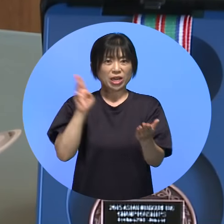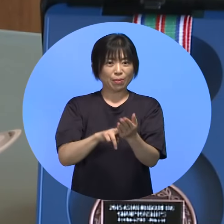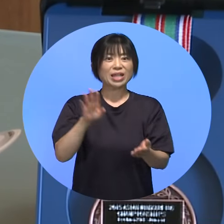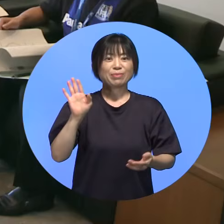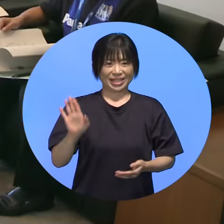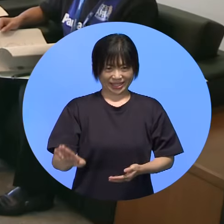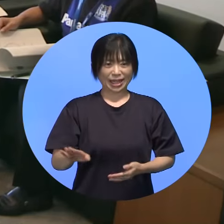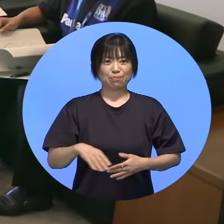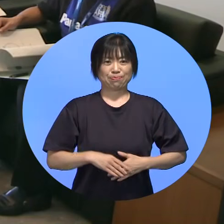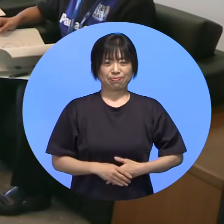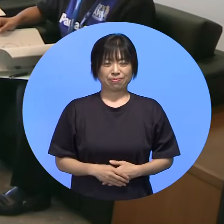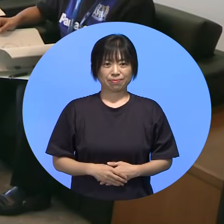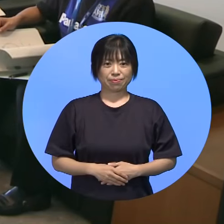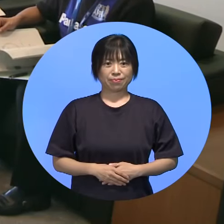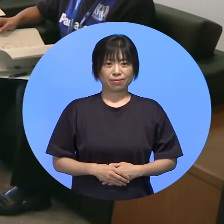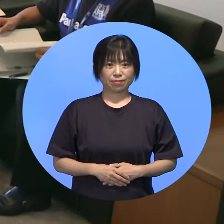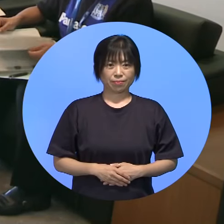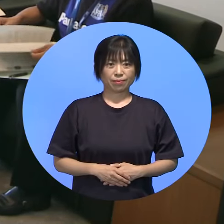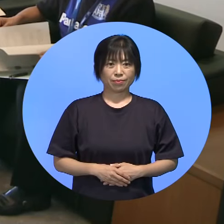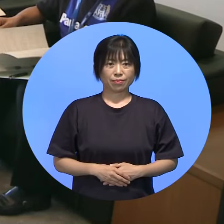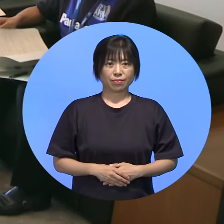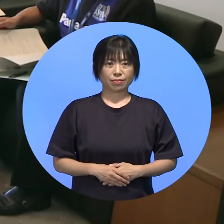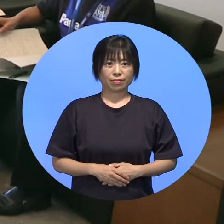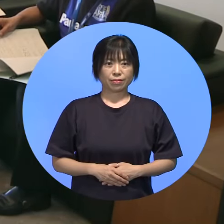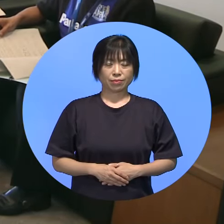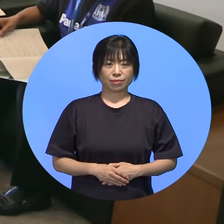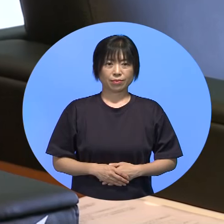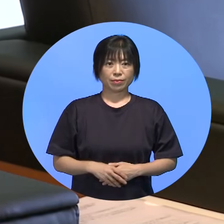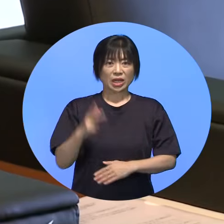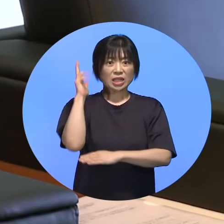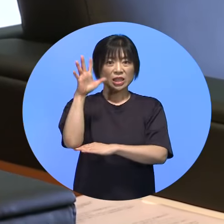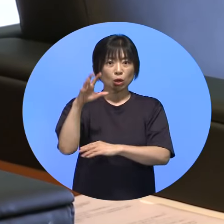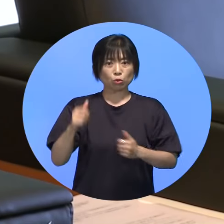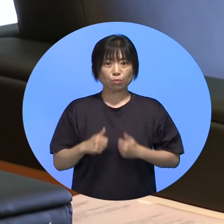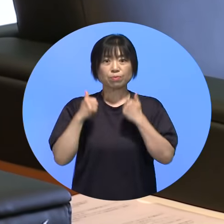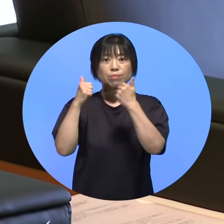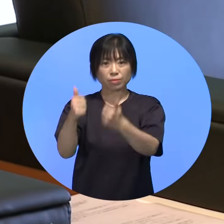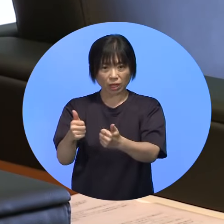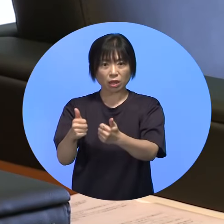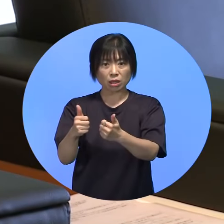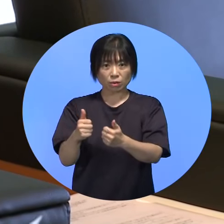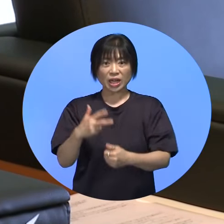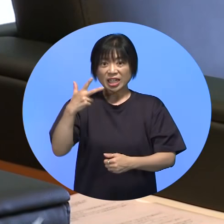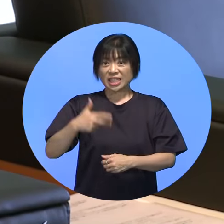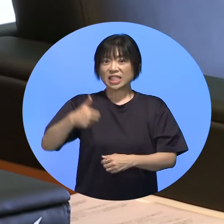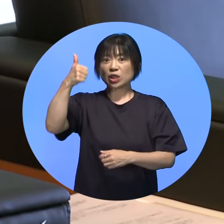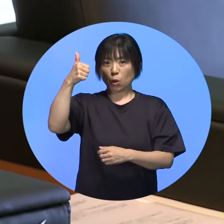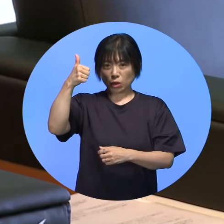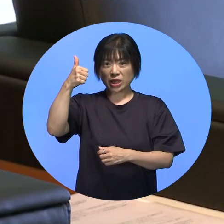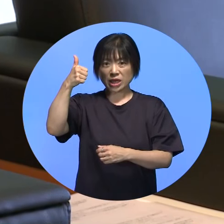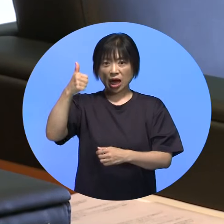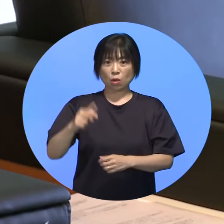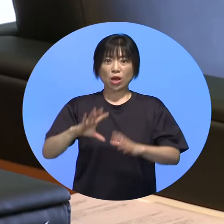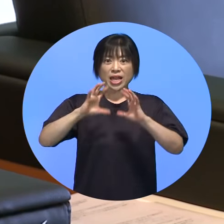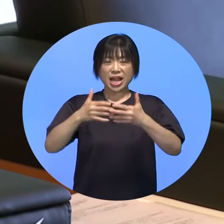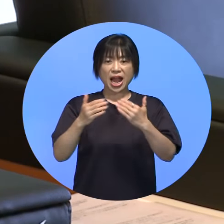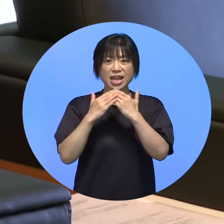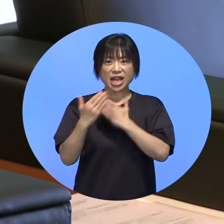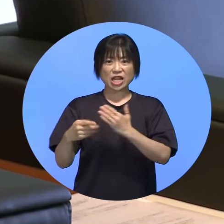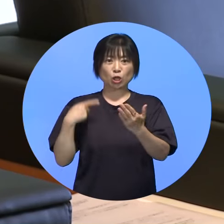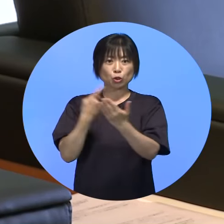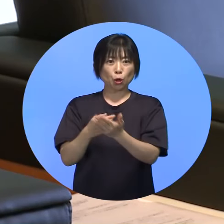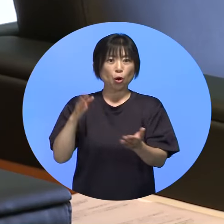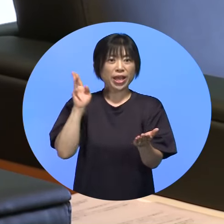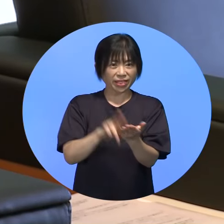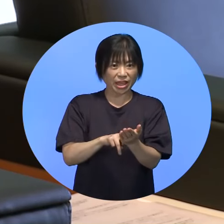に出場することが決まりましたになる市役所を訪れた内藤さんは五島市町に世界大会出場